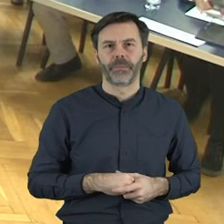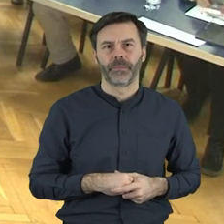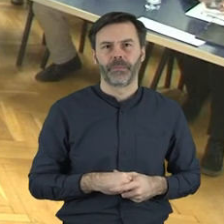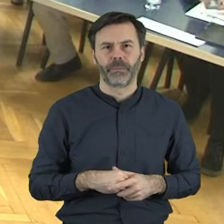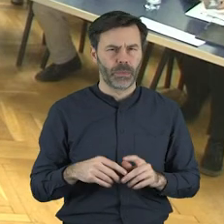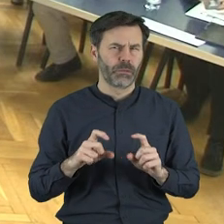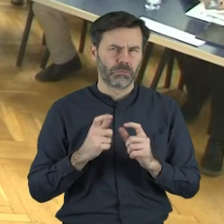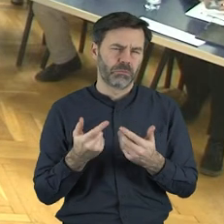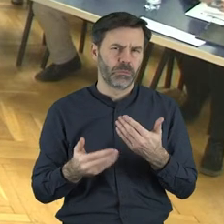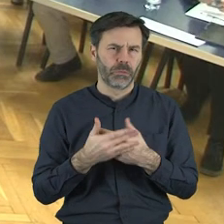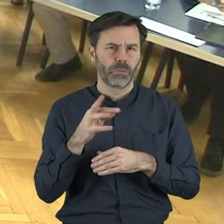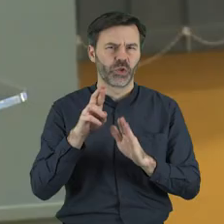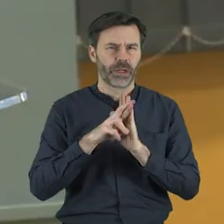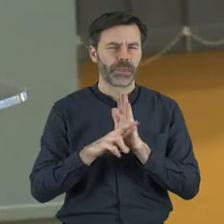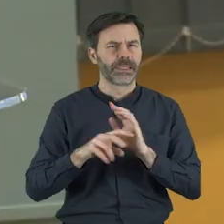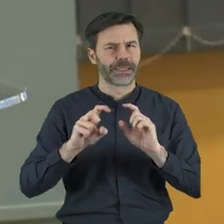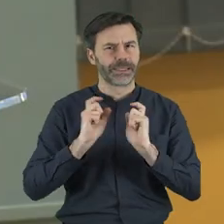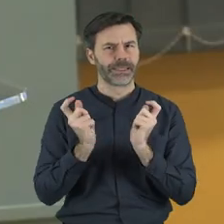Chcielibyśmy